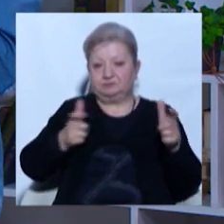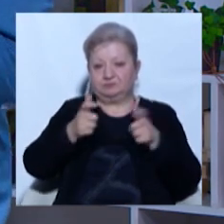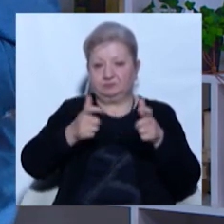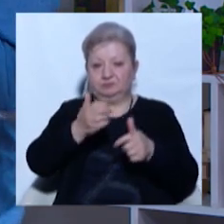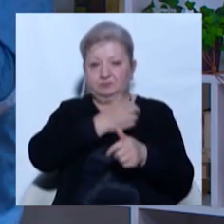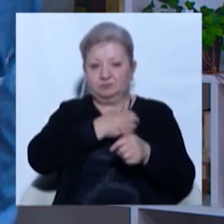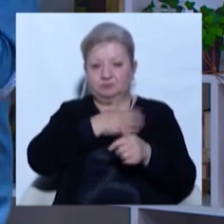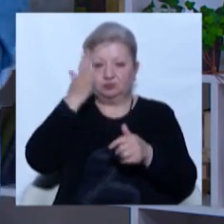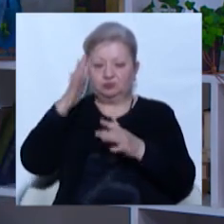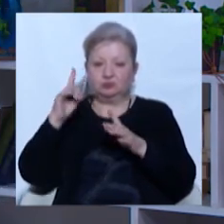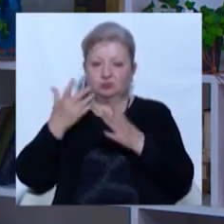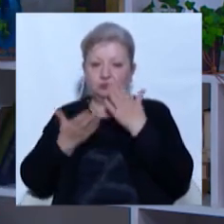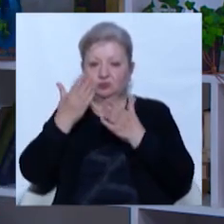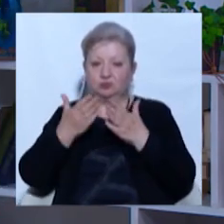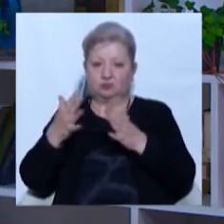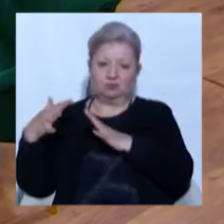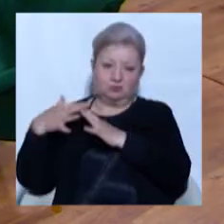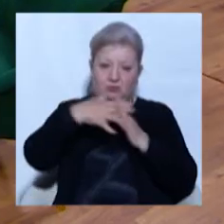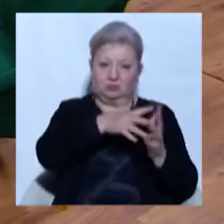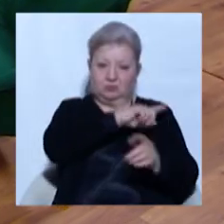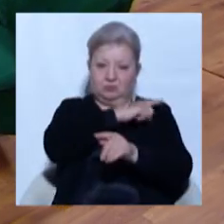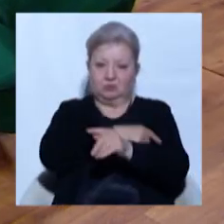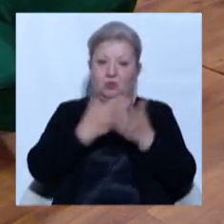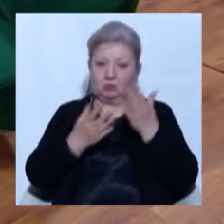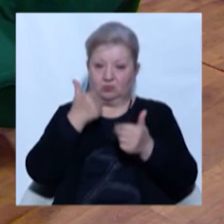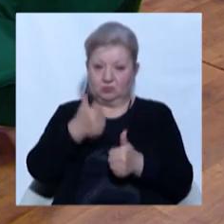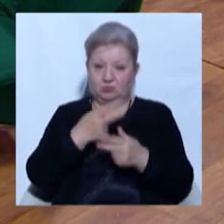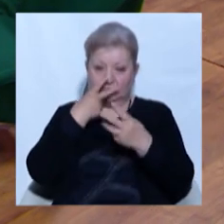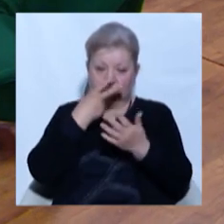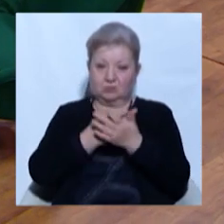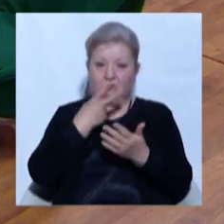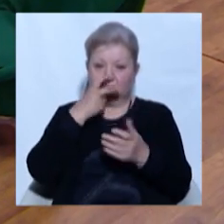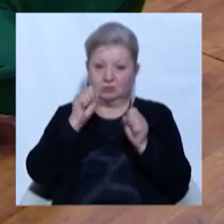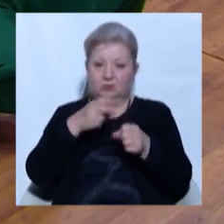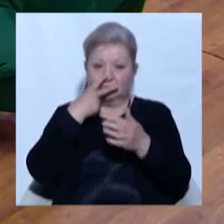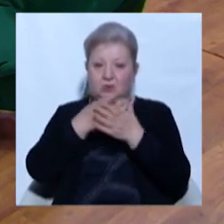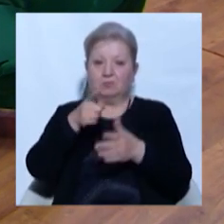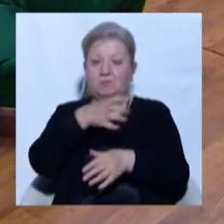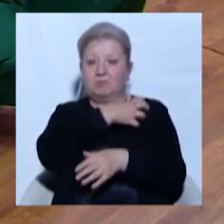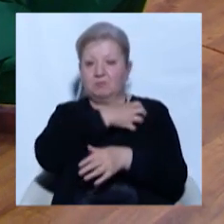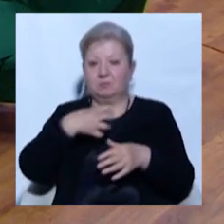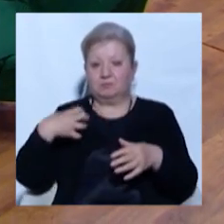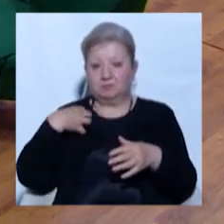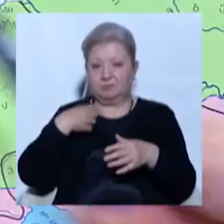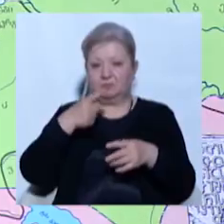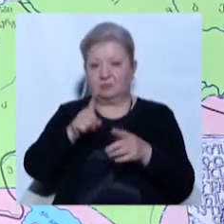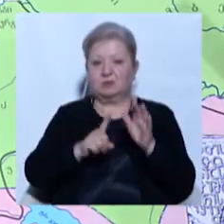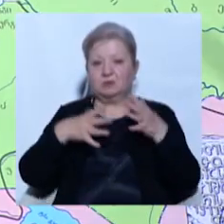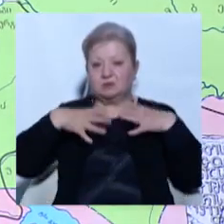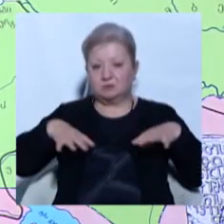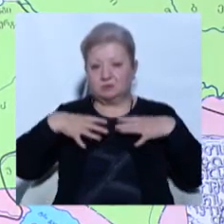მოსაგერებლად, ვინაიდან თუ კარგად დაუკვირდებით მის აღმშენებლობით მოღვაწეობას, დავინახავთ, რომ მეფე